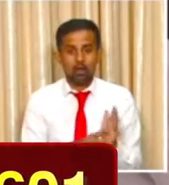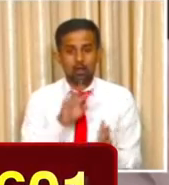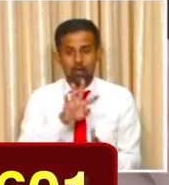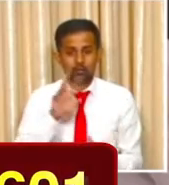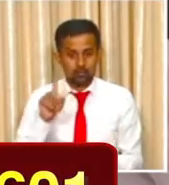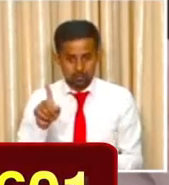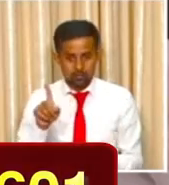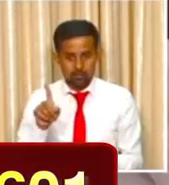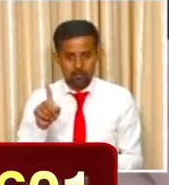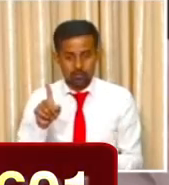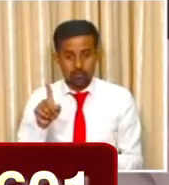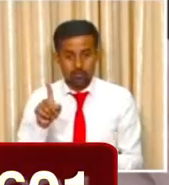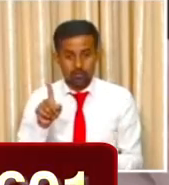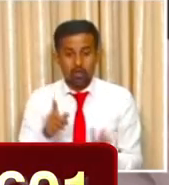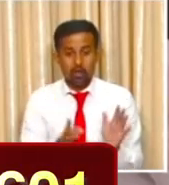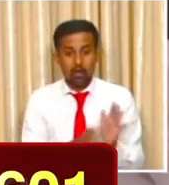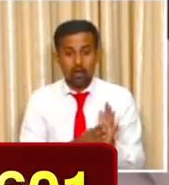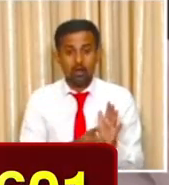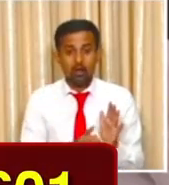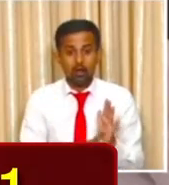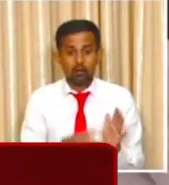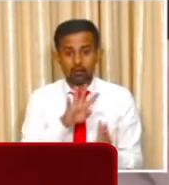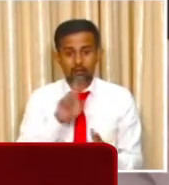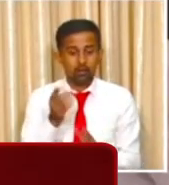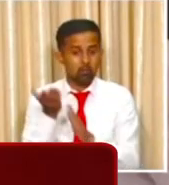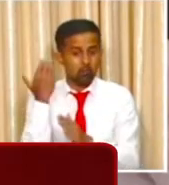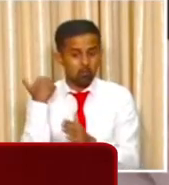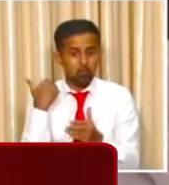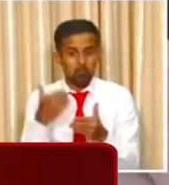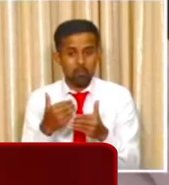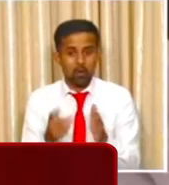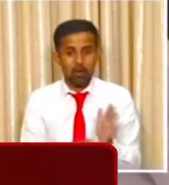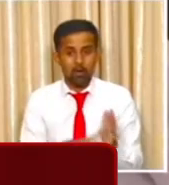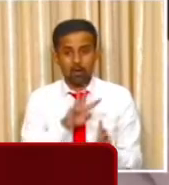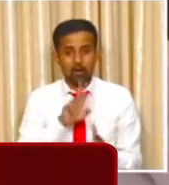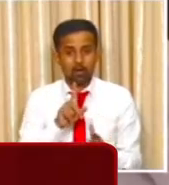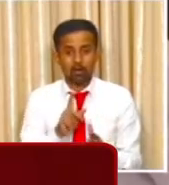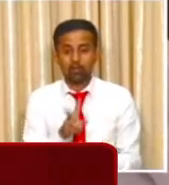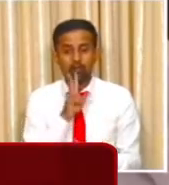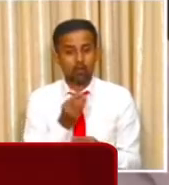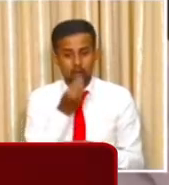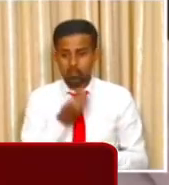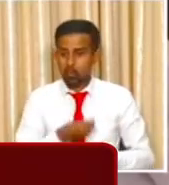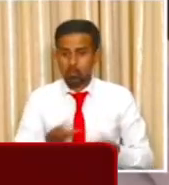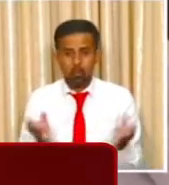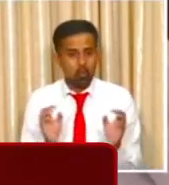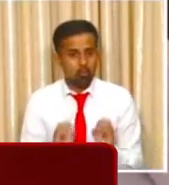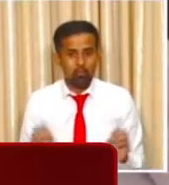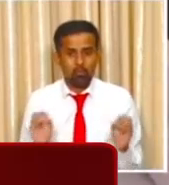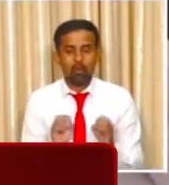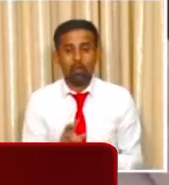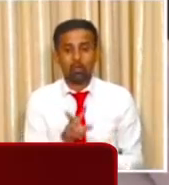एकाई ए लक्ष हतलिस सकेत पहुगे कालांतरे तिस्सम खवदावत लक्ष हतलिस सकेत दिवाहर दिल नह